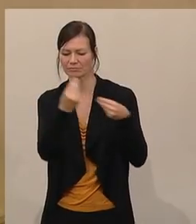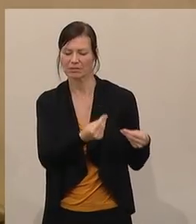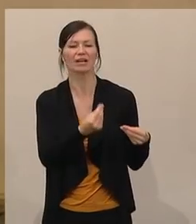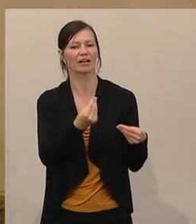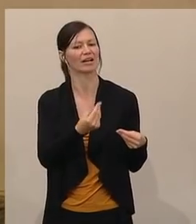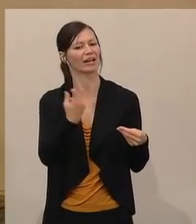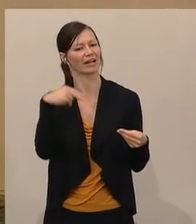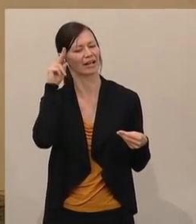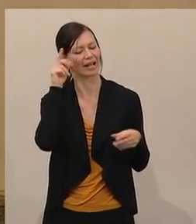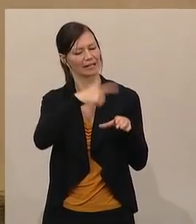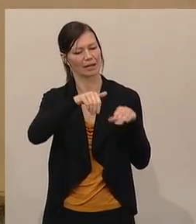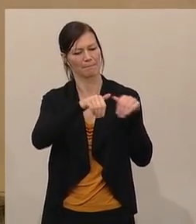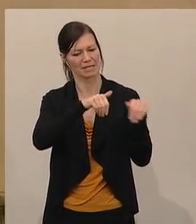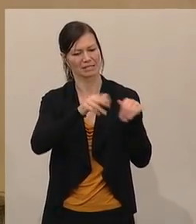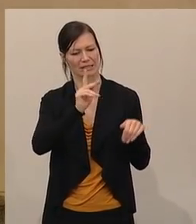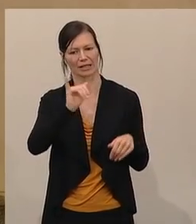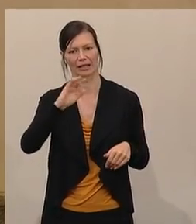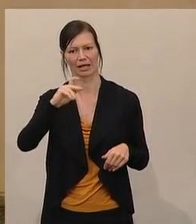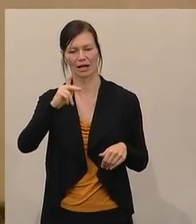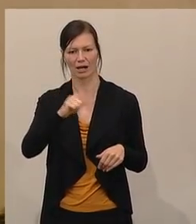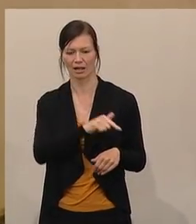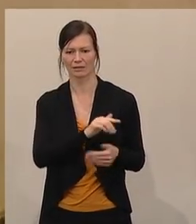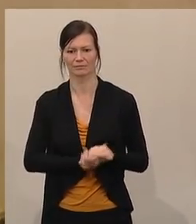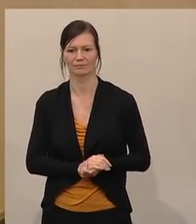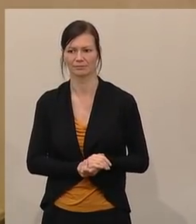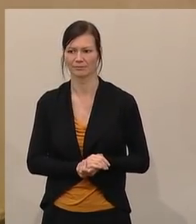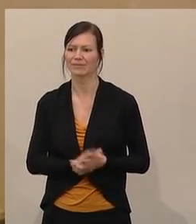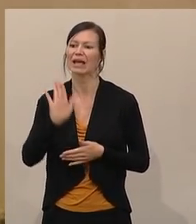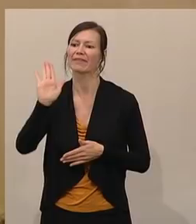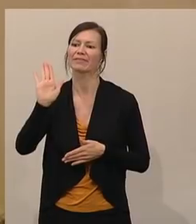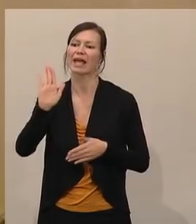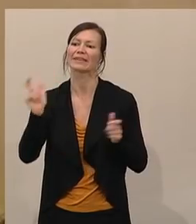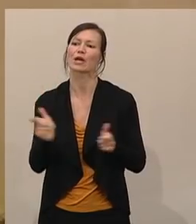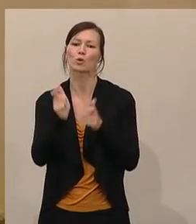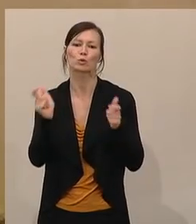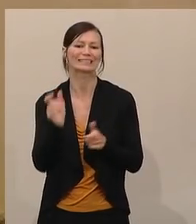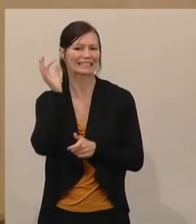Wien. Absender, deine Cousine Daniela.